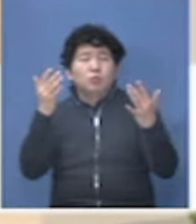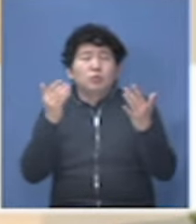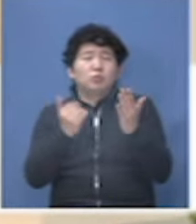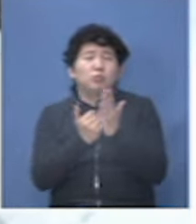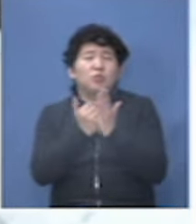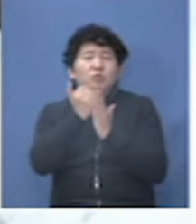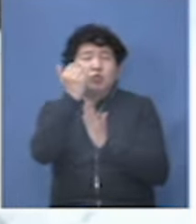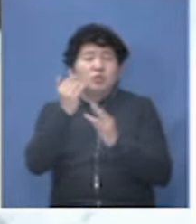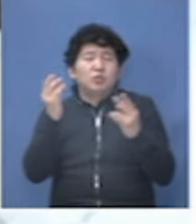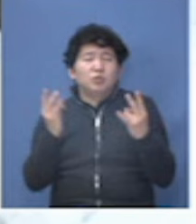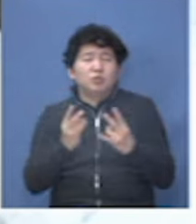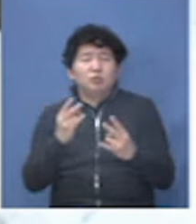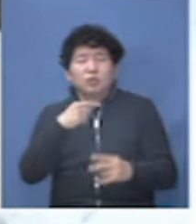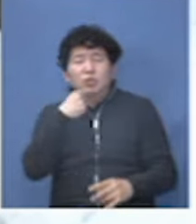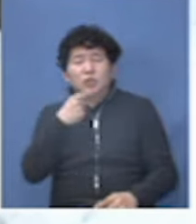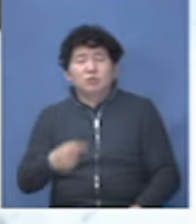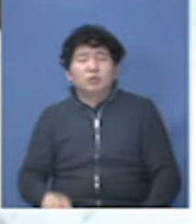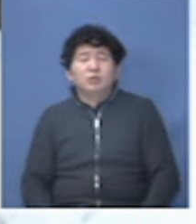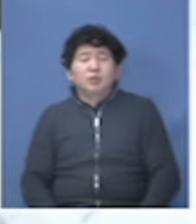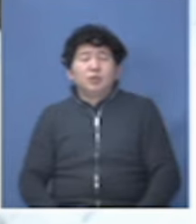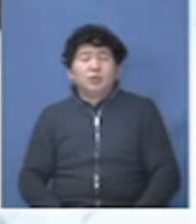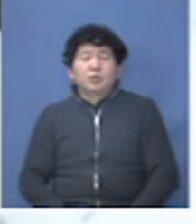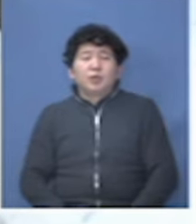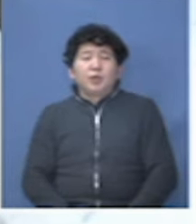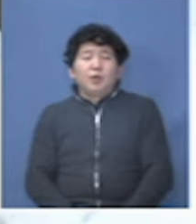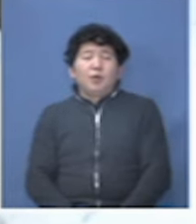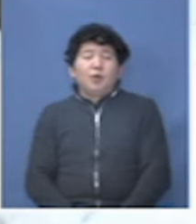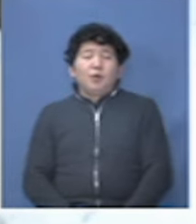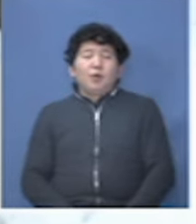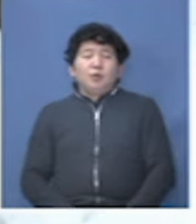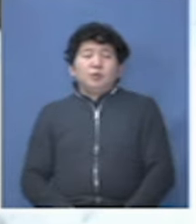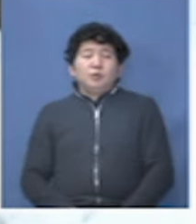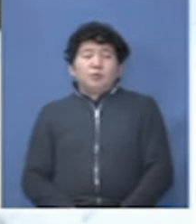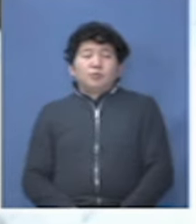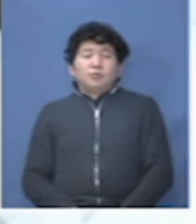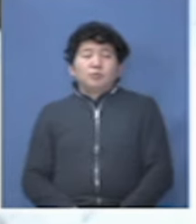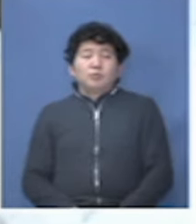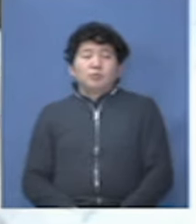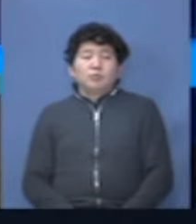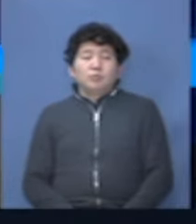берген жөн, дейді шараны ұйымдастырушылар. Нұртас Қайролдаев, Мадияр Қабидеш, Алтай ақпарат.